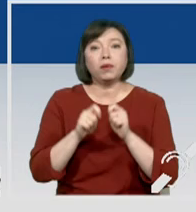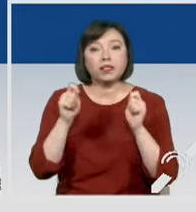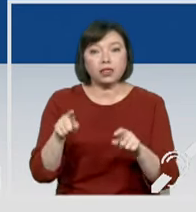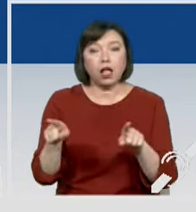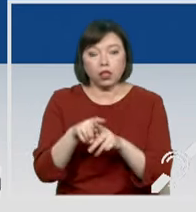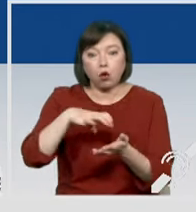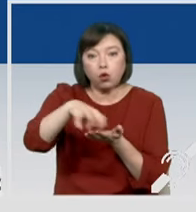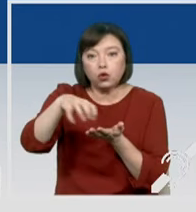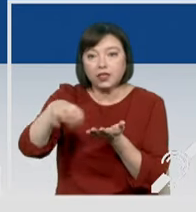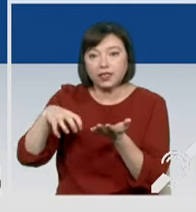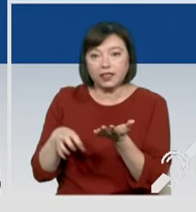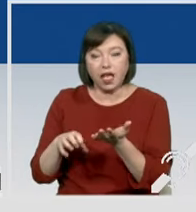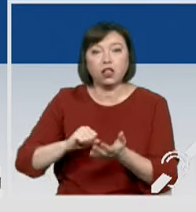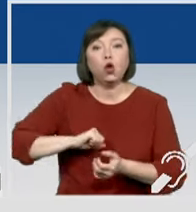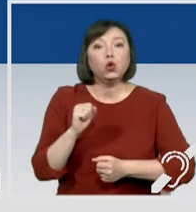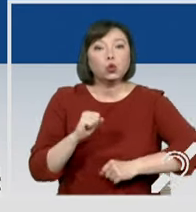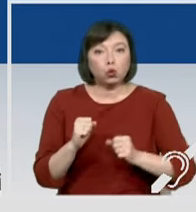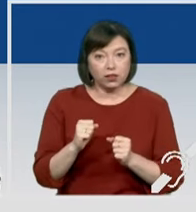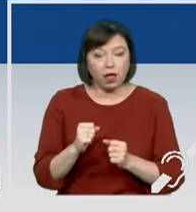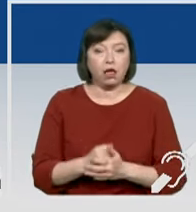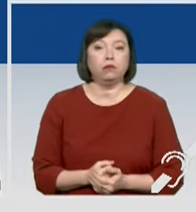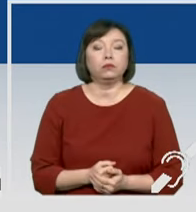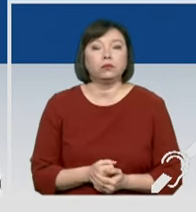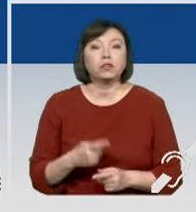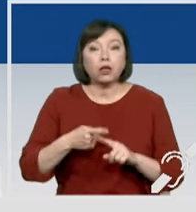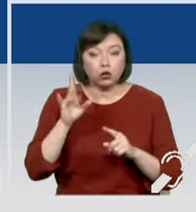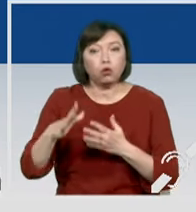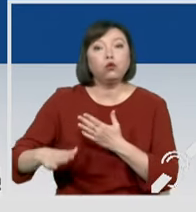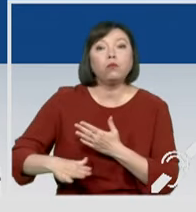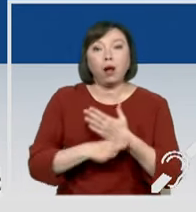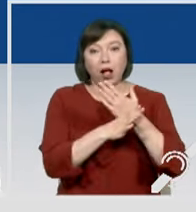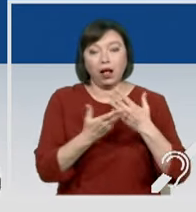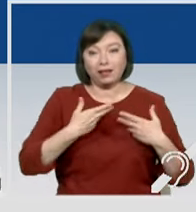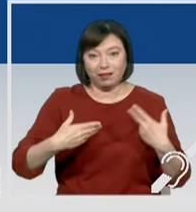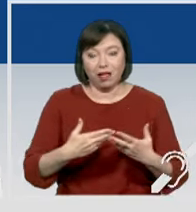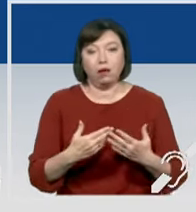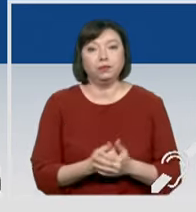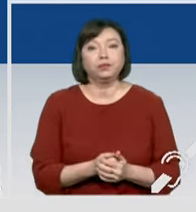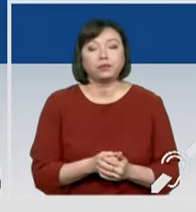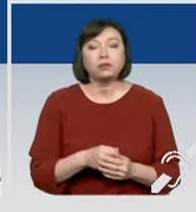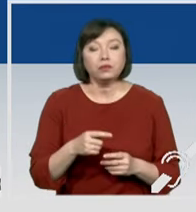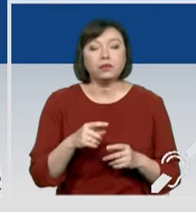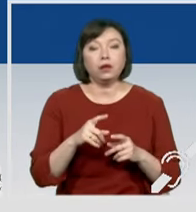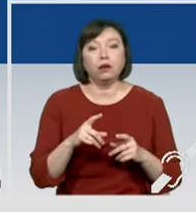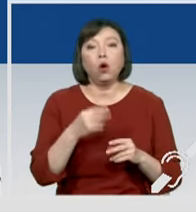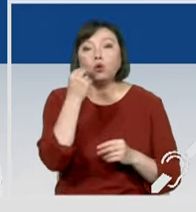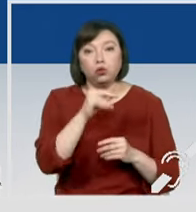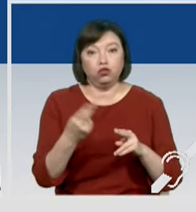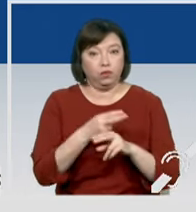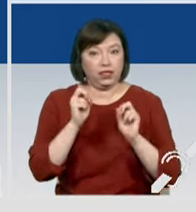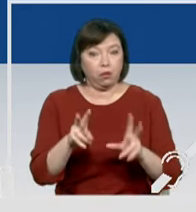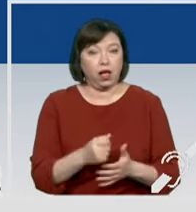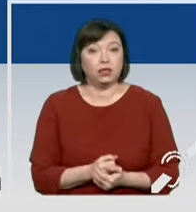rețea de prieteni care să ne ajute să creăm parteneriate solide în domeniul securității, ceea